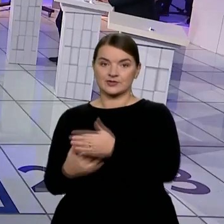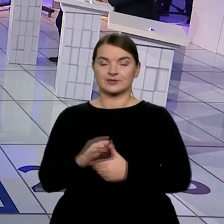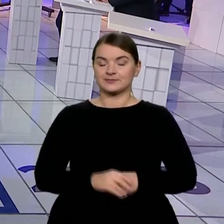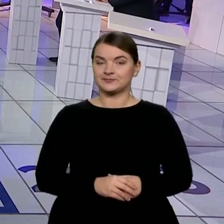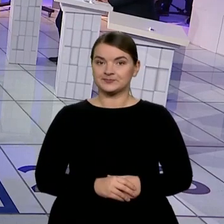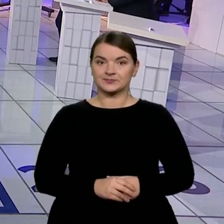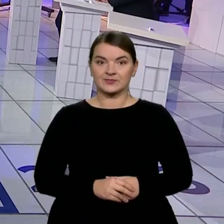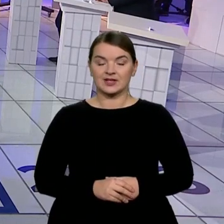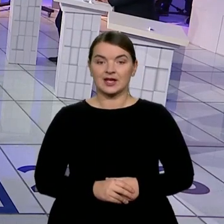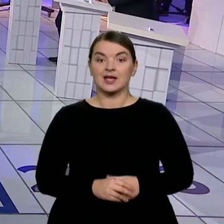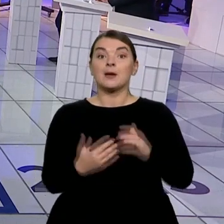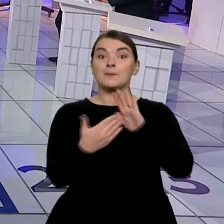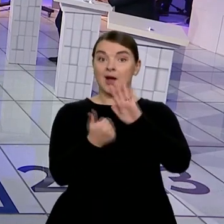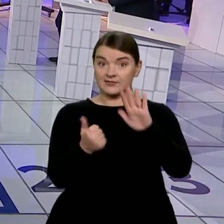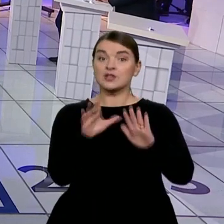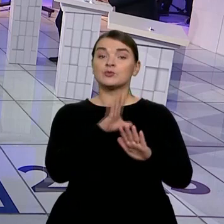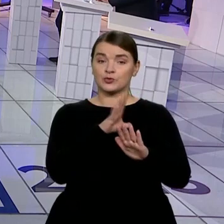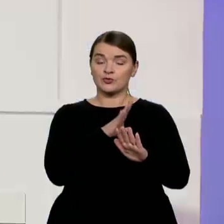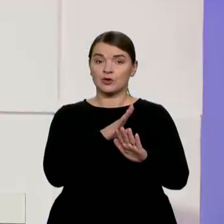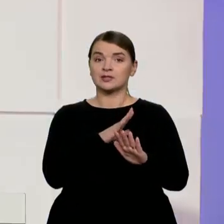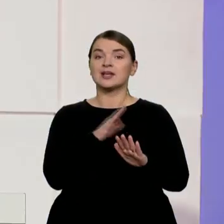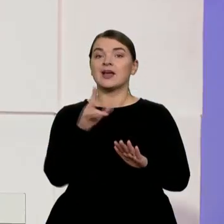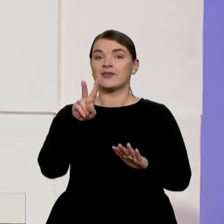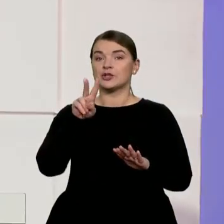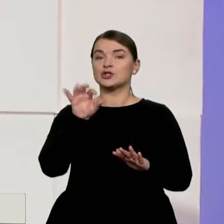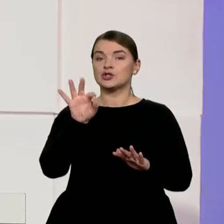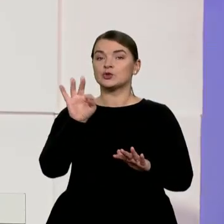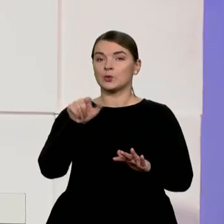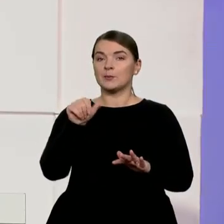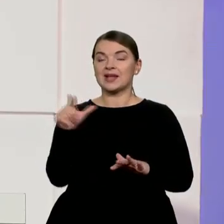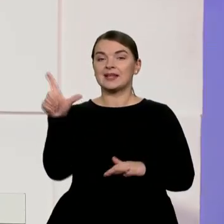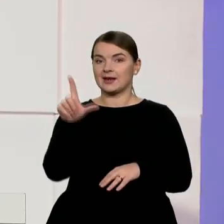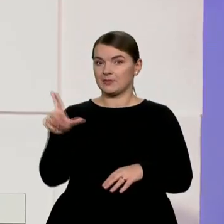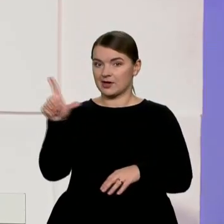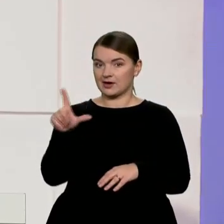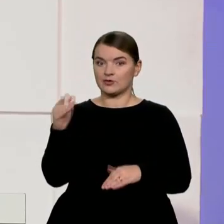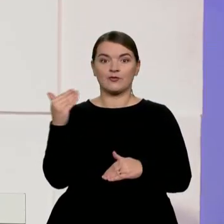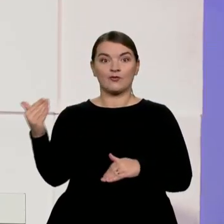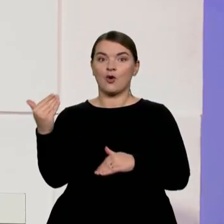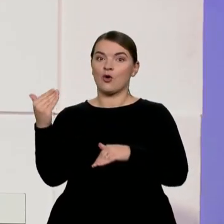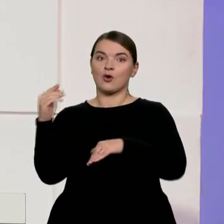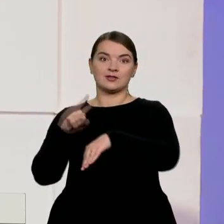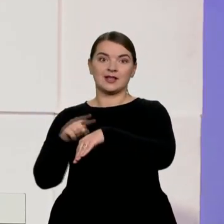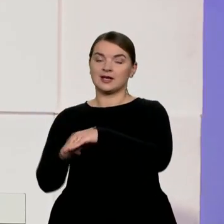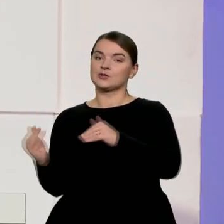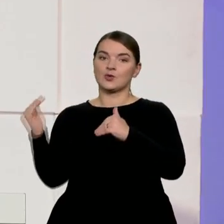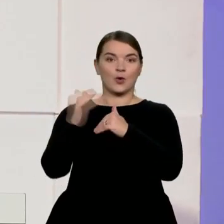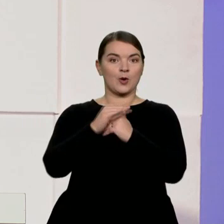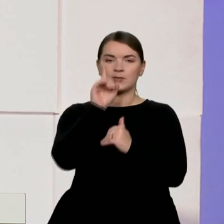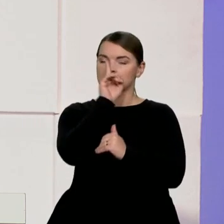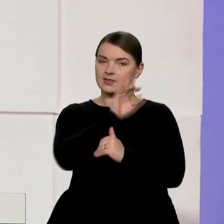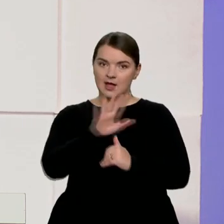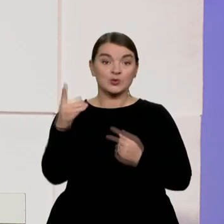Į laidą kviesta, bet netvyko Vilma Strupienė, liberalų sąjūdis. Jai skirtas laidos laikas nekompensuojamas ir kitiems